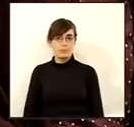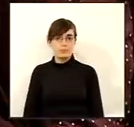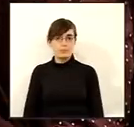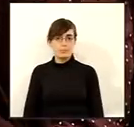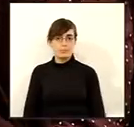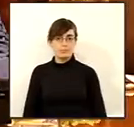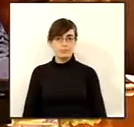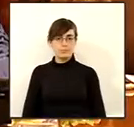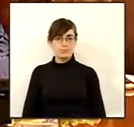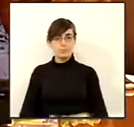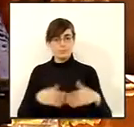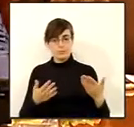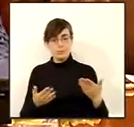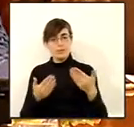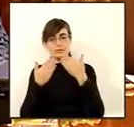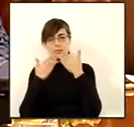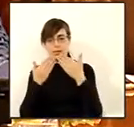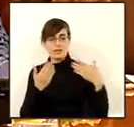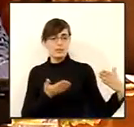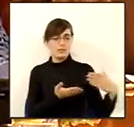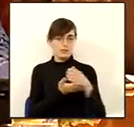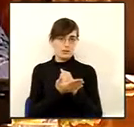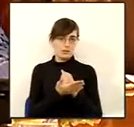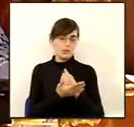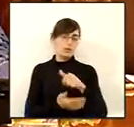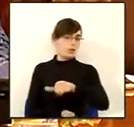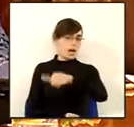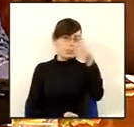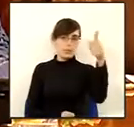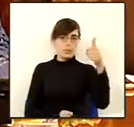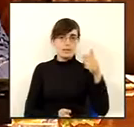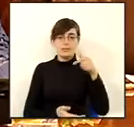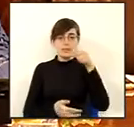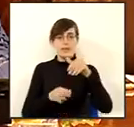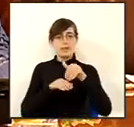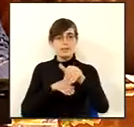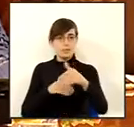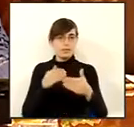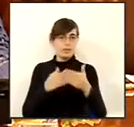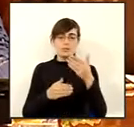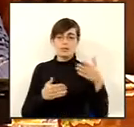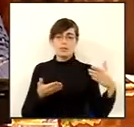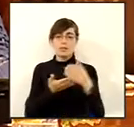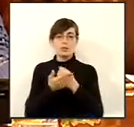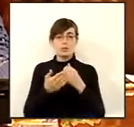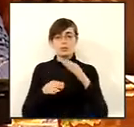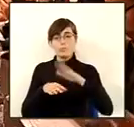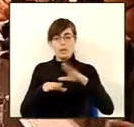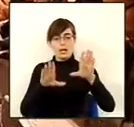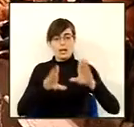senyor. Doncs moltes gràcies a tothom. Queda aprovat aquest inici d'expedient i gràcies a tots per